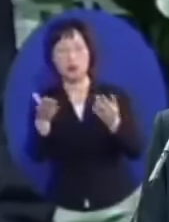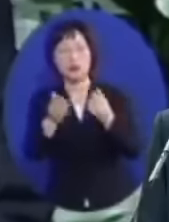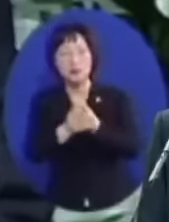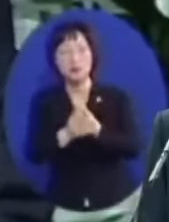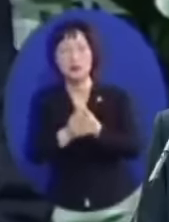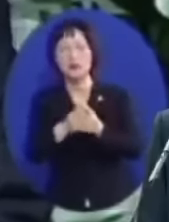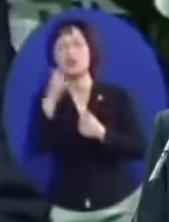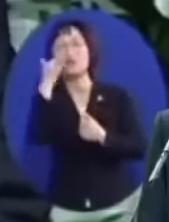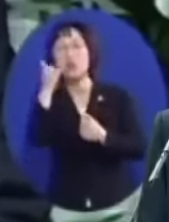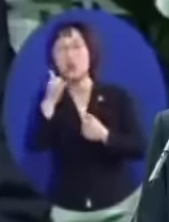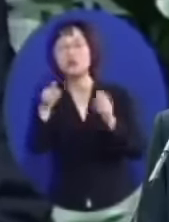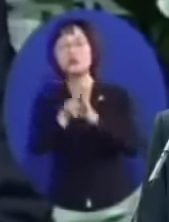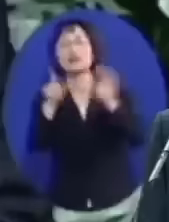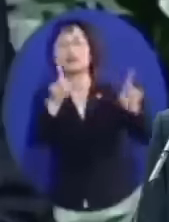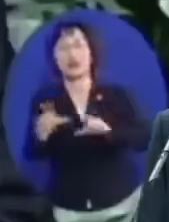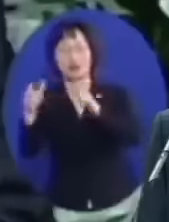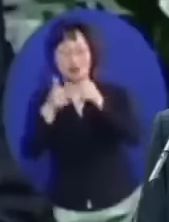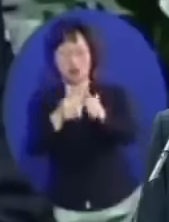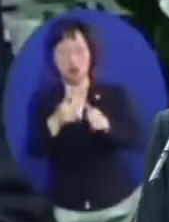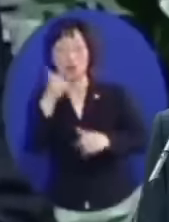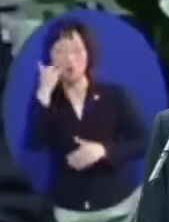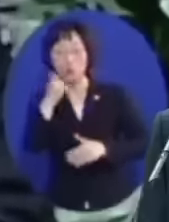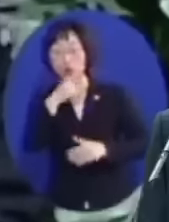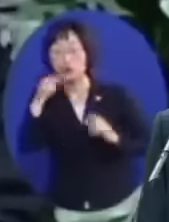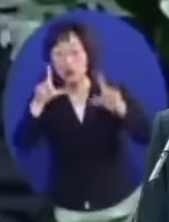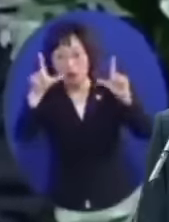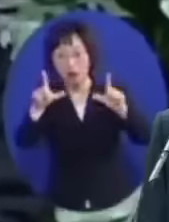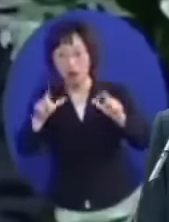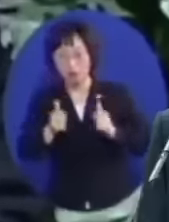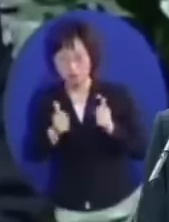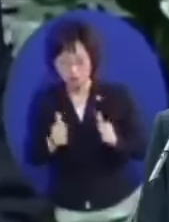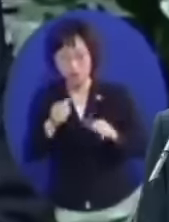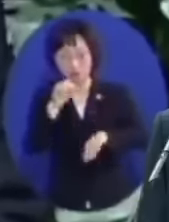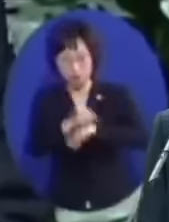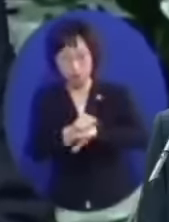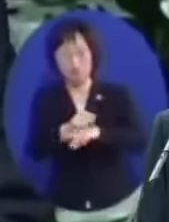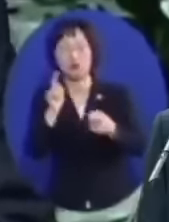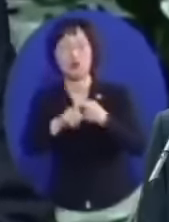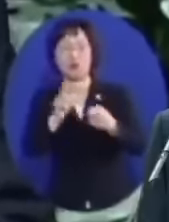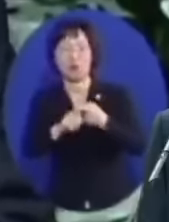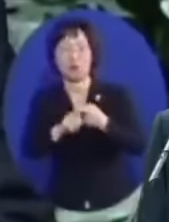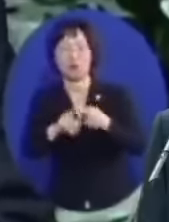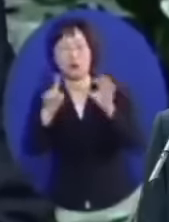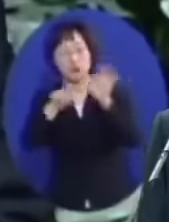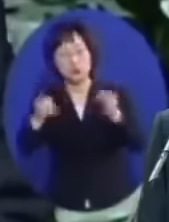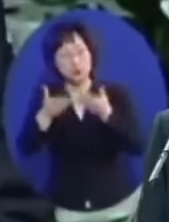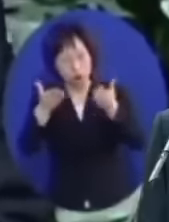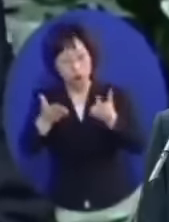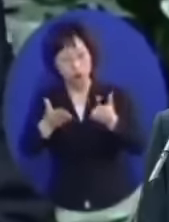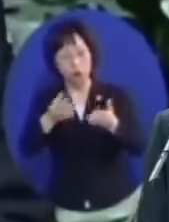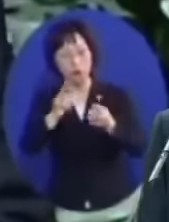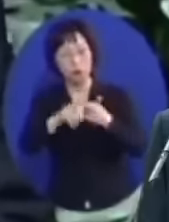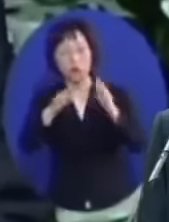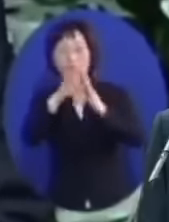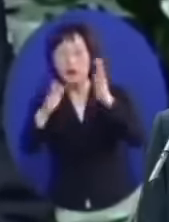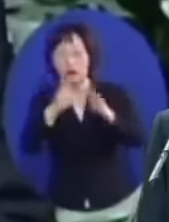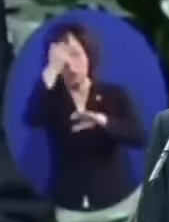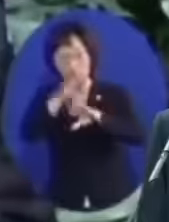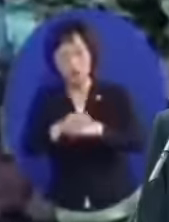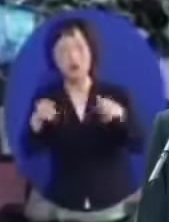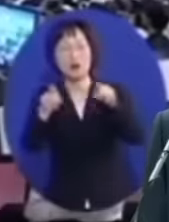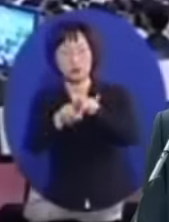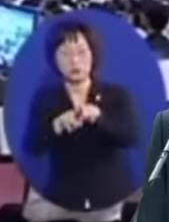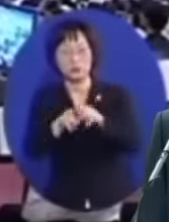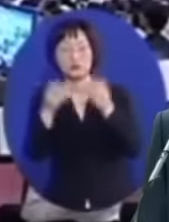것입니다. 부모님이 주일 성수하면 같이 주일 달라고 11조 드리면 11조하고 가정예배 드리면 같이 가정예배